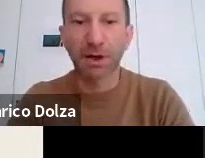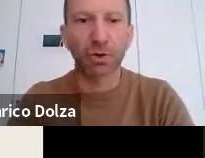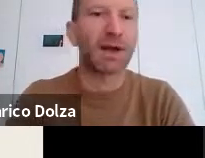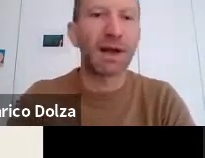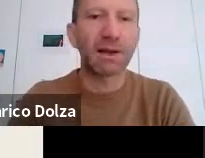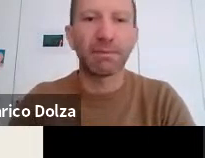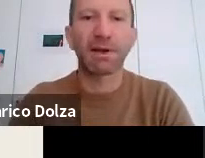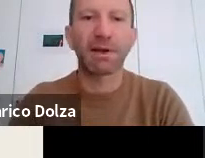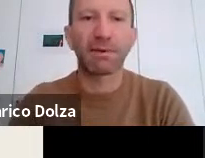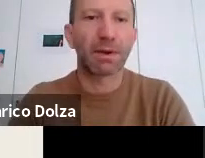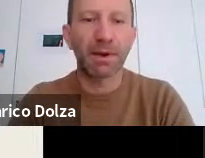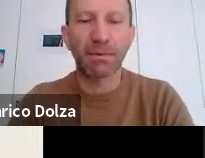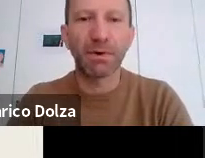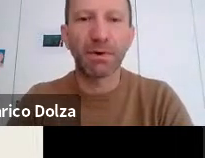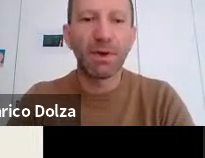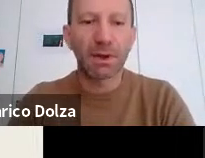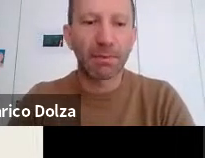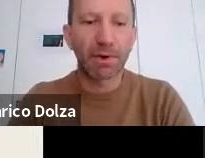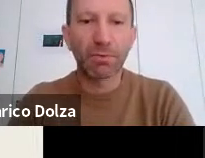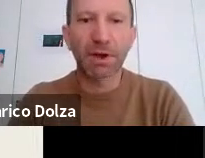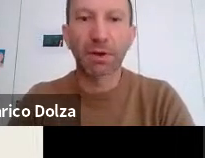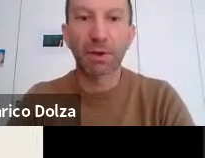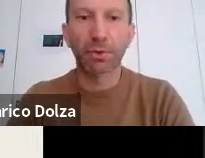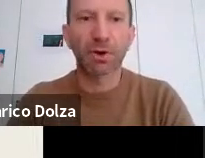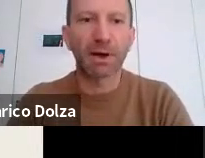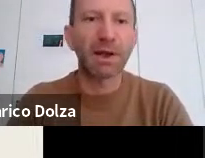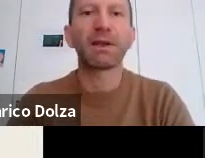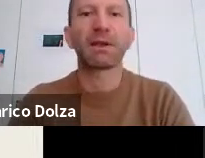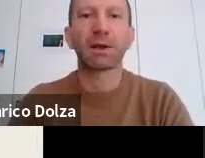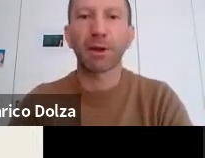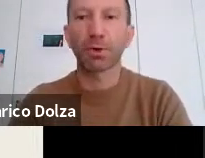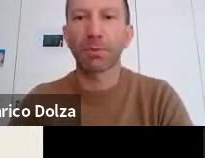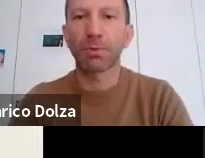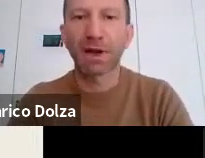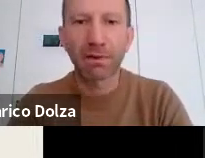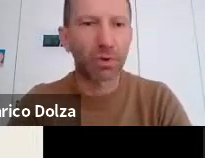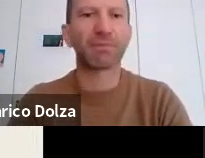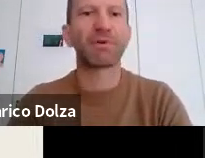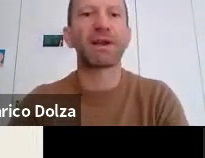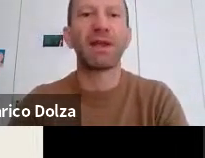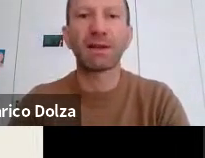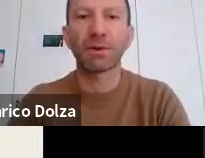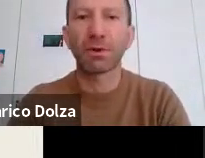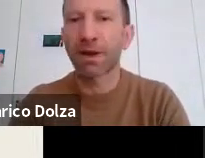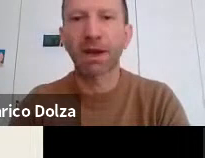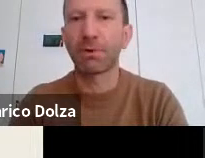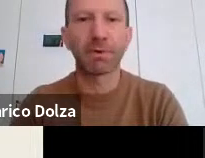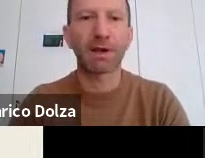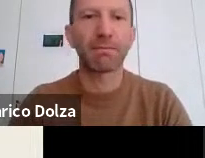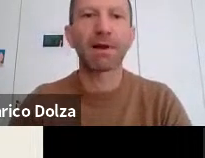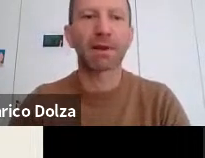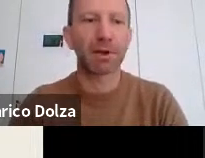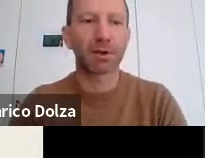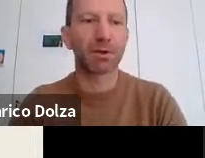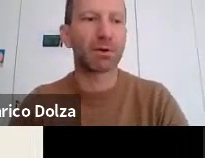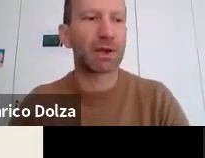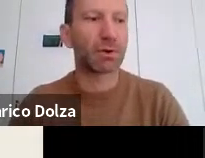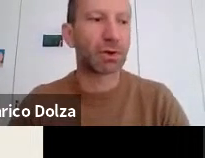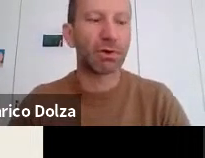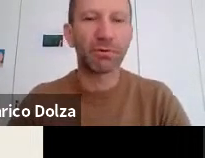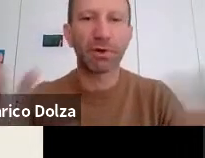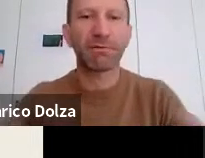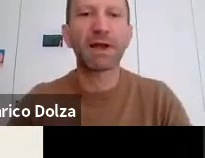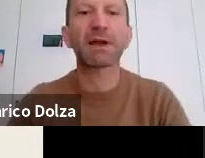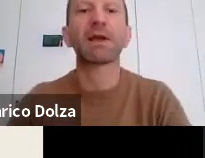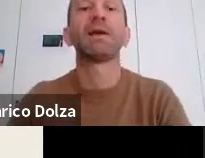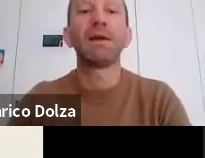non possono essere toccati, perché sappiamo che nel museo non si può toccare niente, che spesso non si può neanche fotografare niente, non ho mai capito perché, ma spesso mi